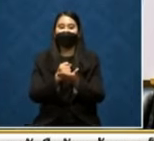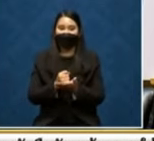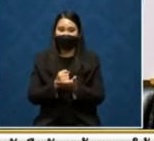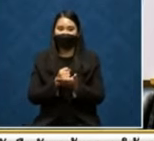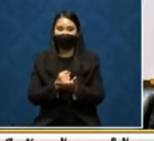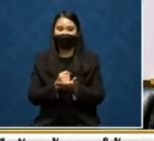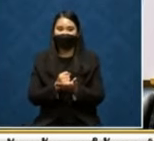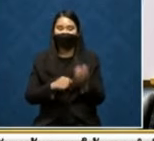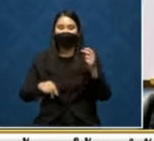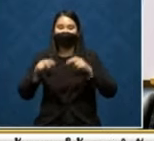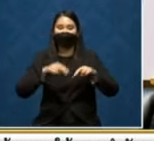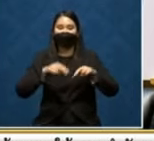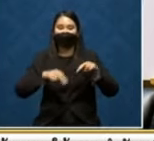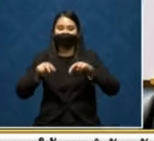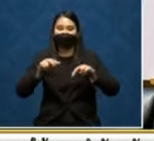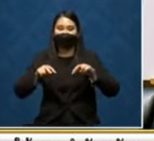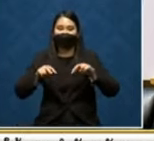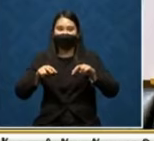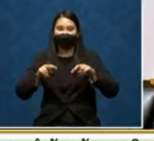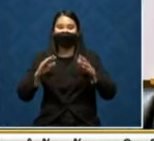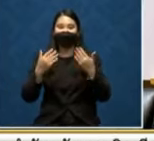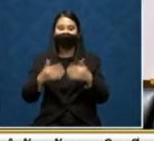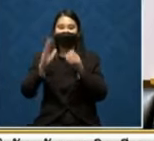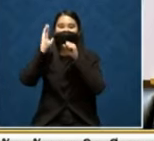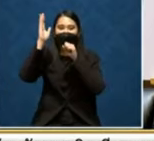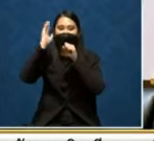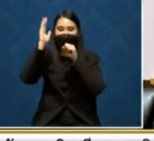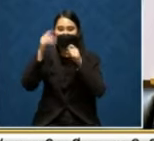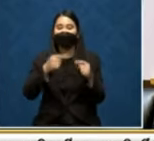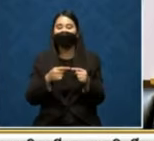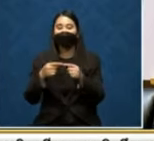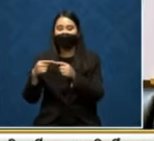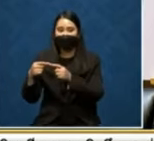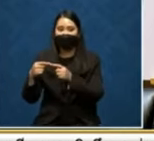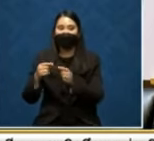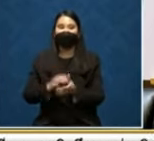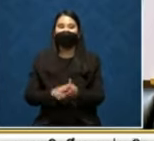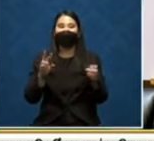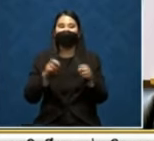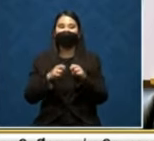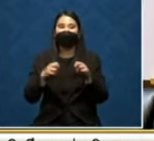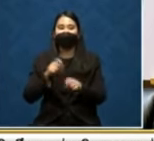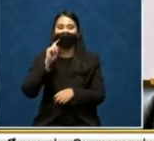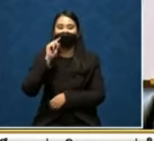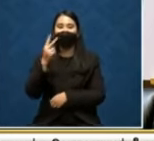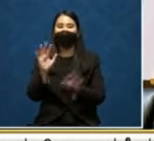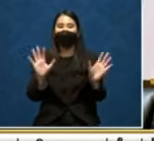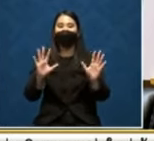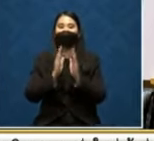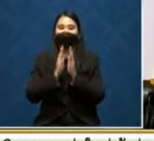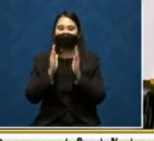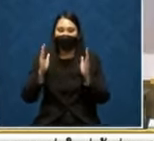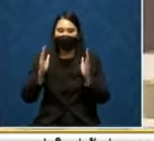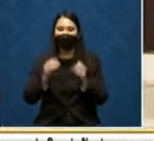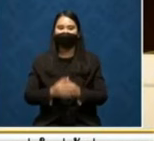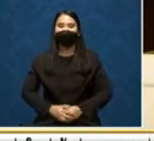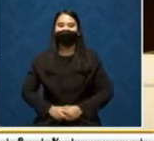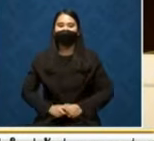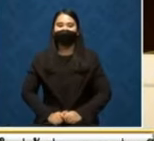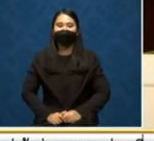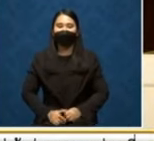ดูข้อมูลและนำเสนอต่อเพื่อเหตุการณ์เหล่านี้จะไม่เกิดขึ้นอีกขอบคุณครับท่านประธานครับ